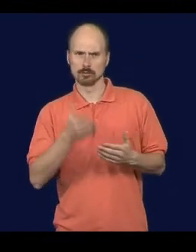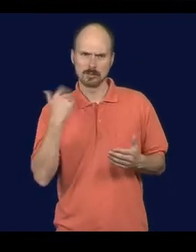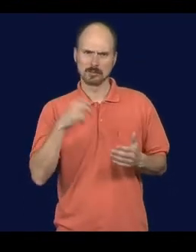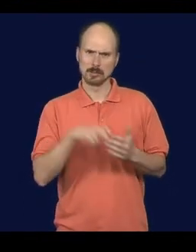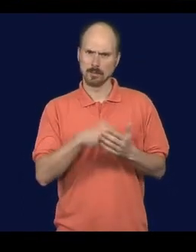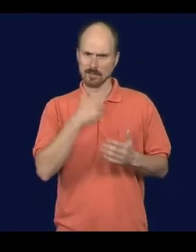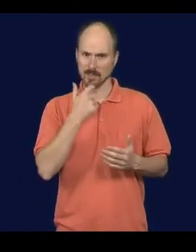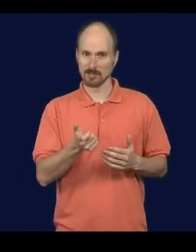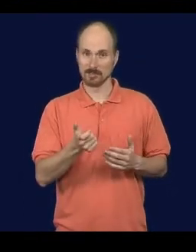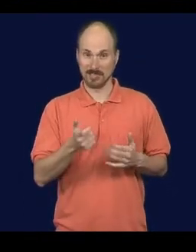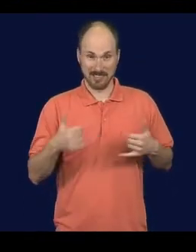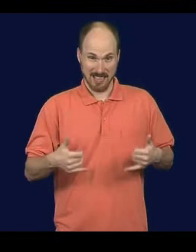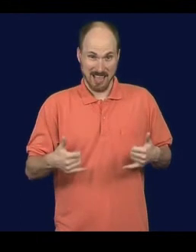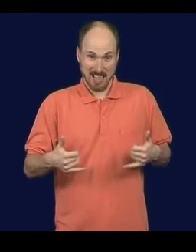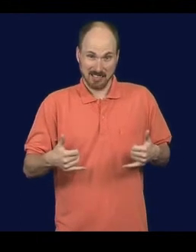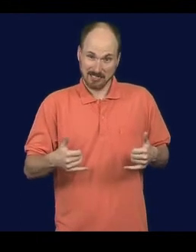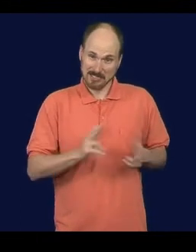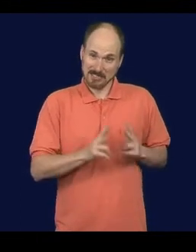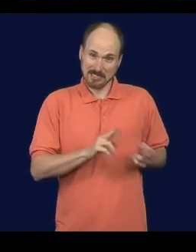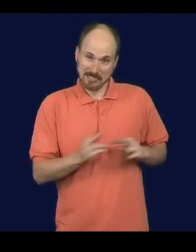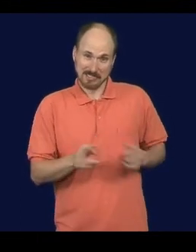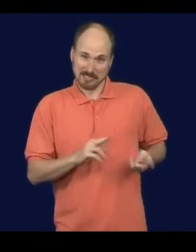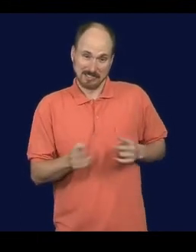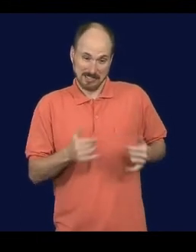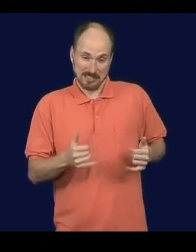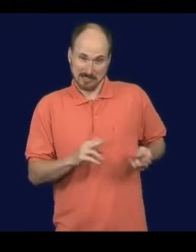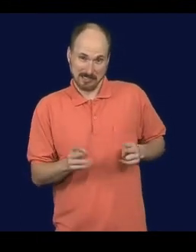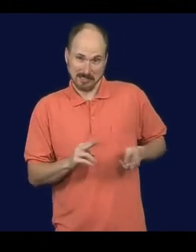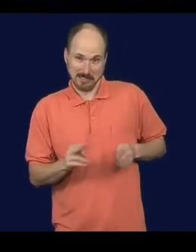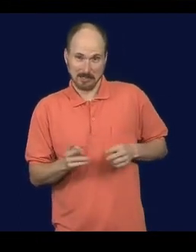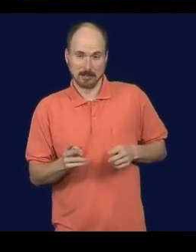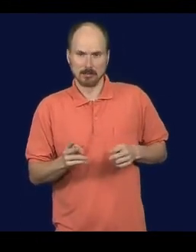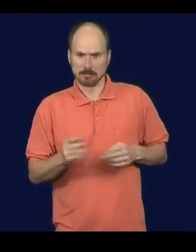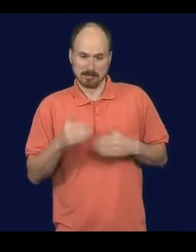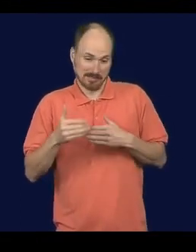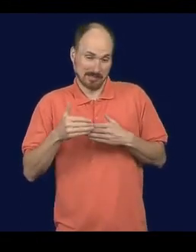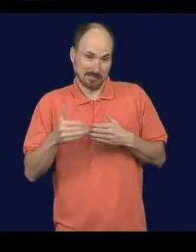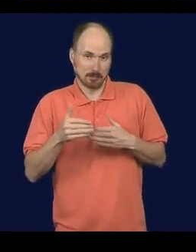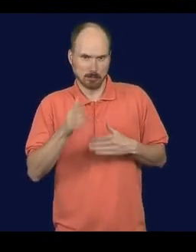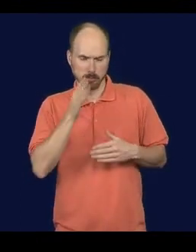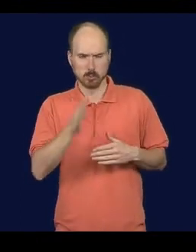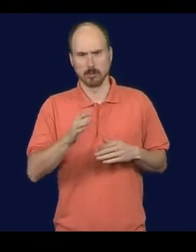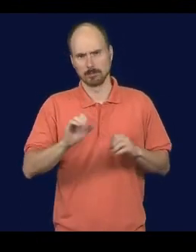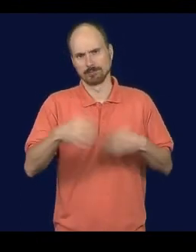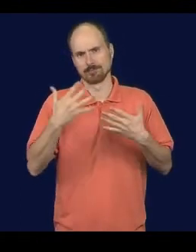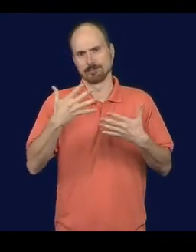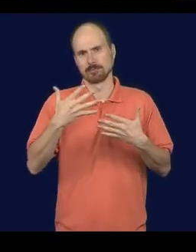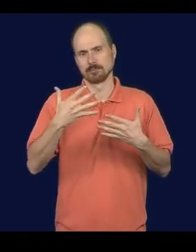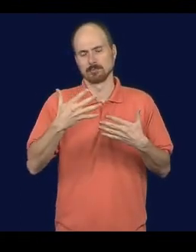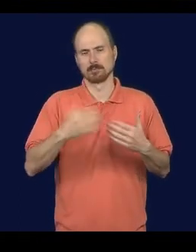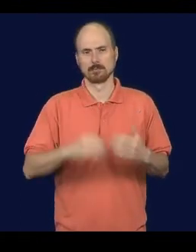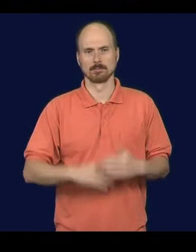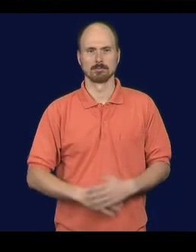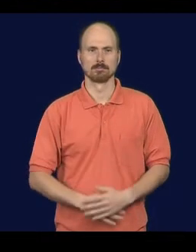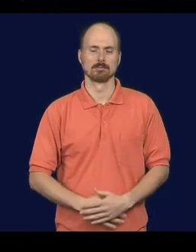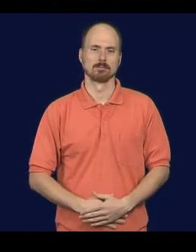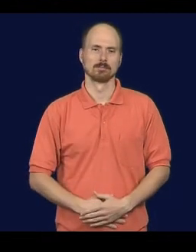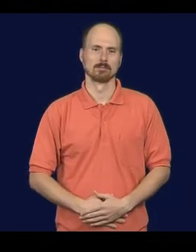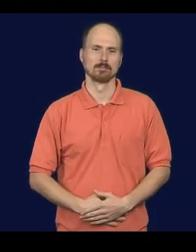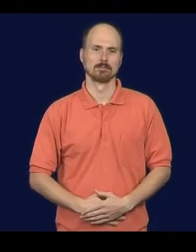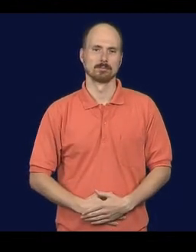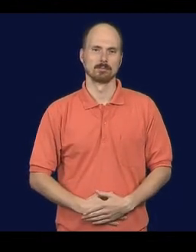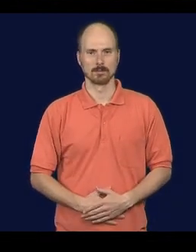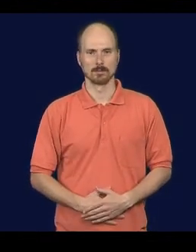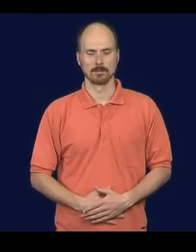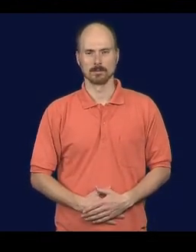validní, jestli nejsou zmanipulované a jakou případně za to máte odpovědnost, jak s touto problematikou pracujete? Díky za přednášku.